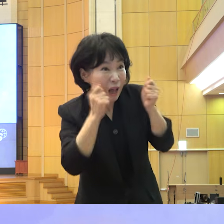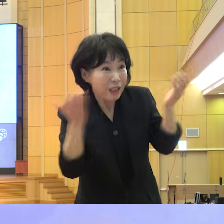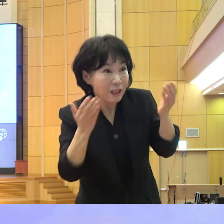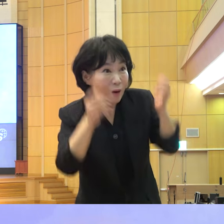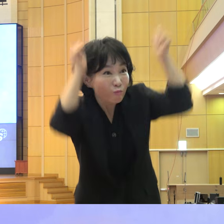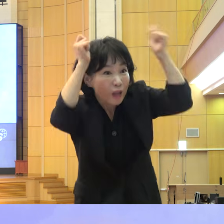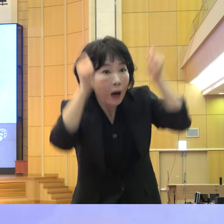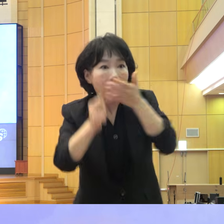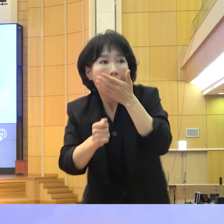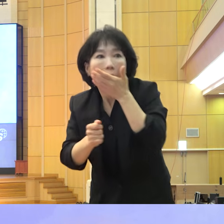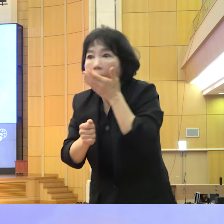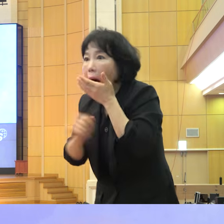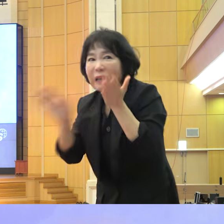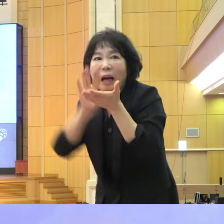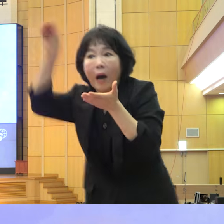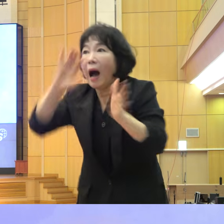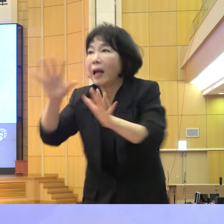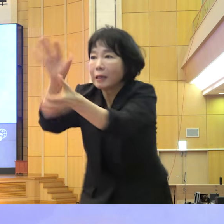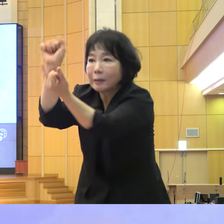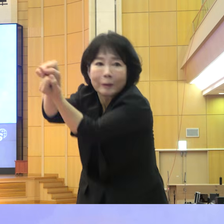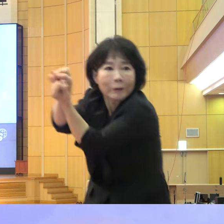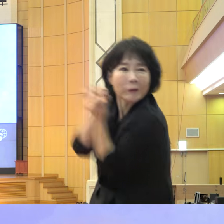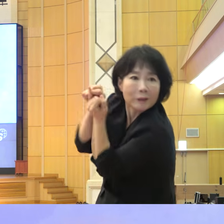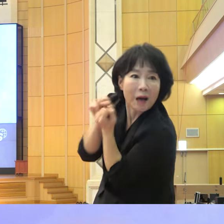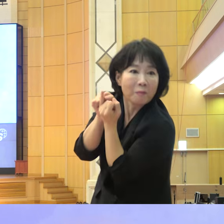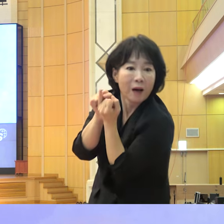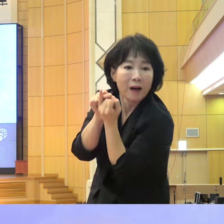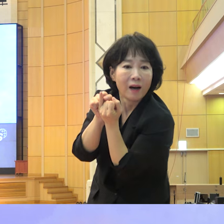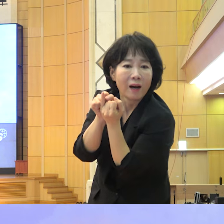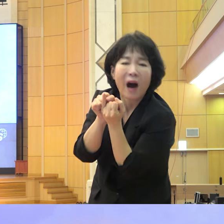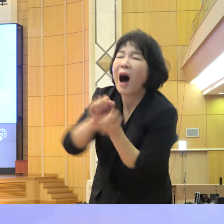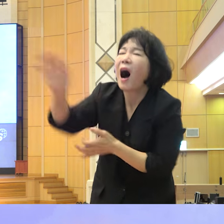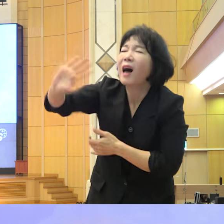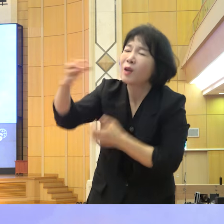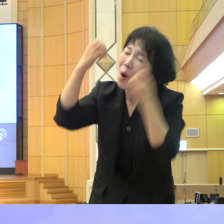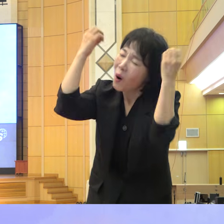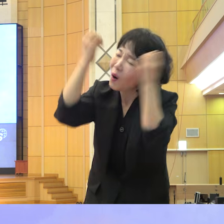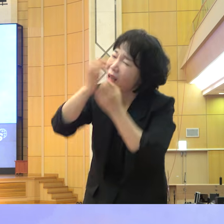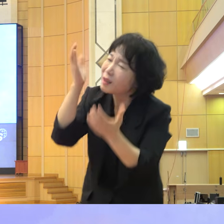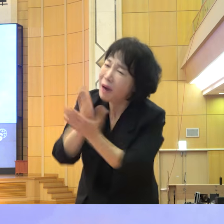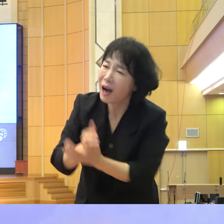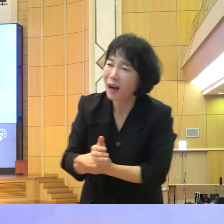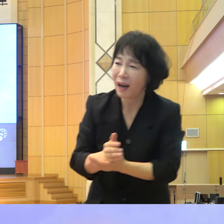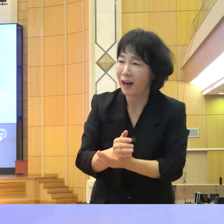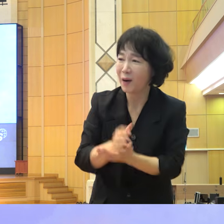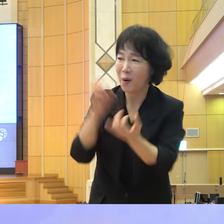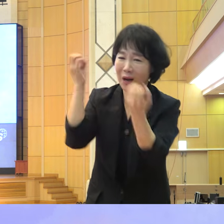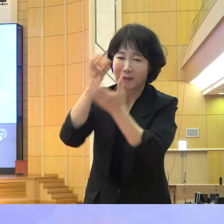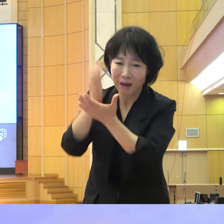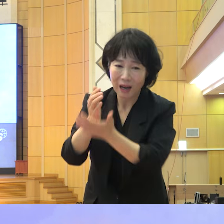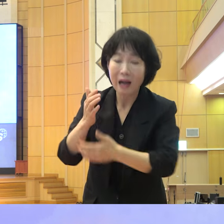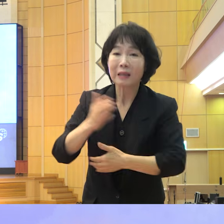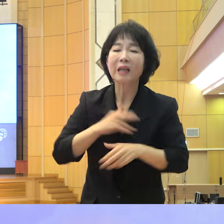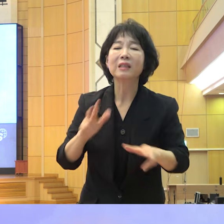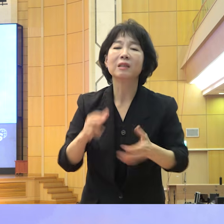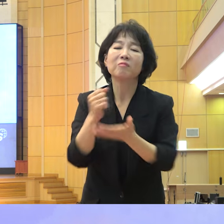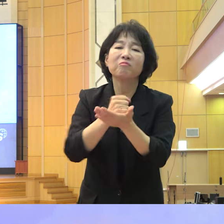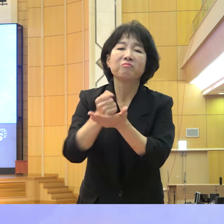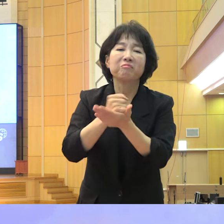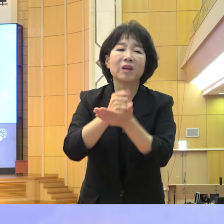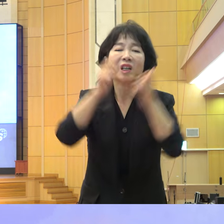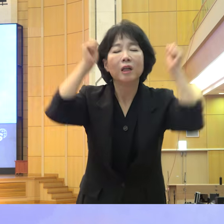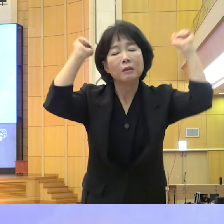멱살 잡을까 그랬대. 그랬더니 무당이 한 얘기가 그게 아니고 내가 무당이